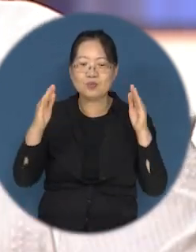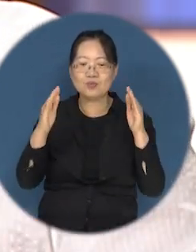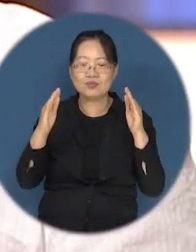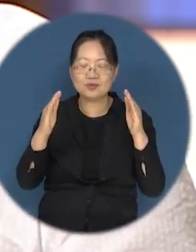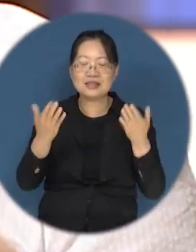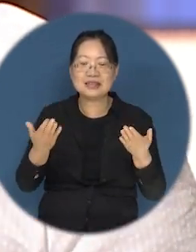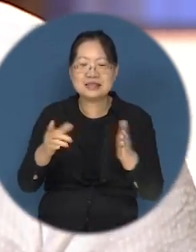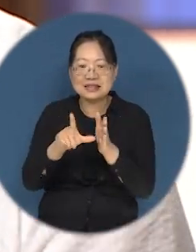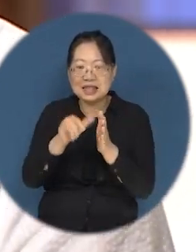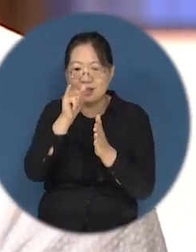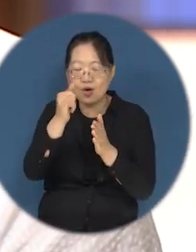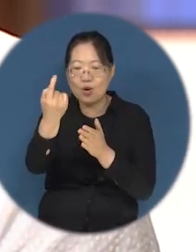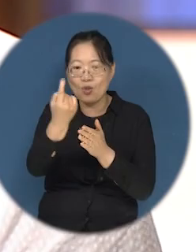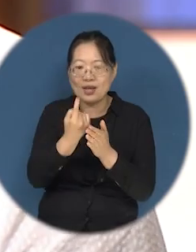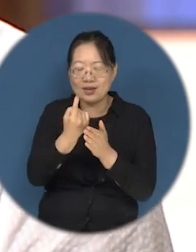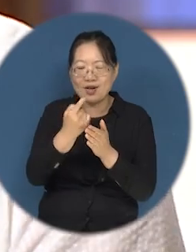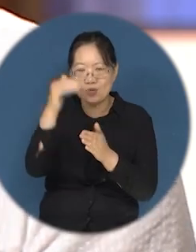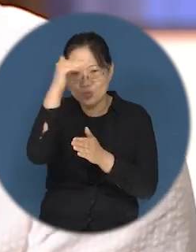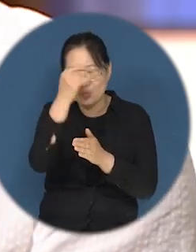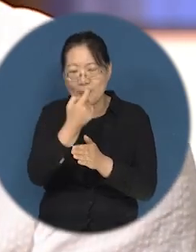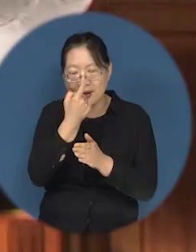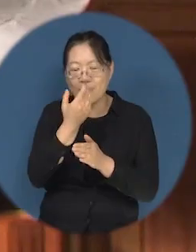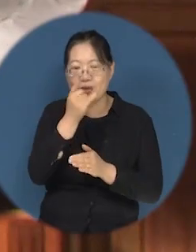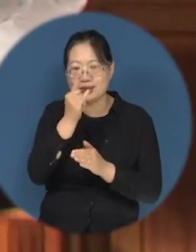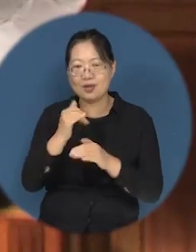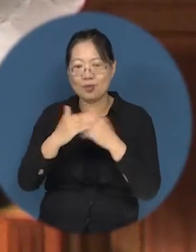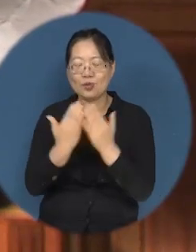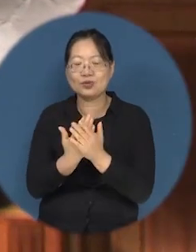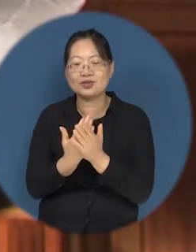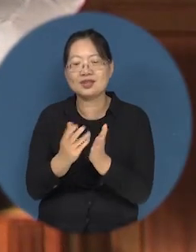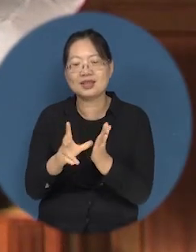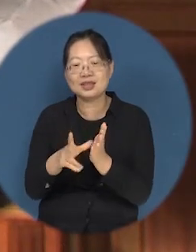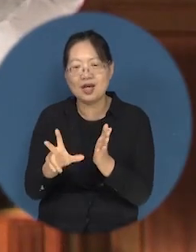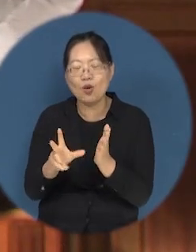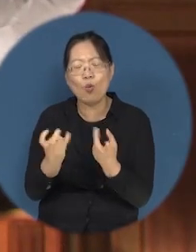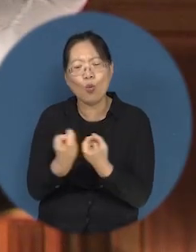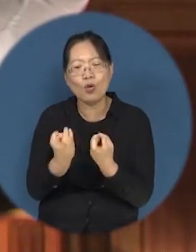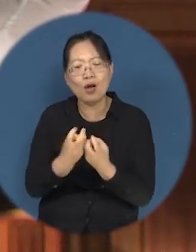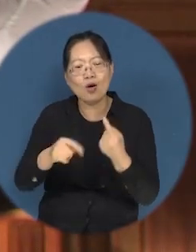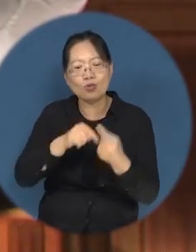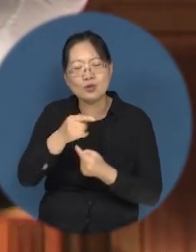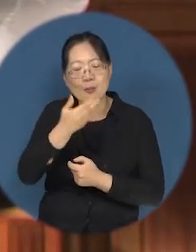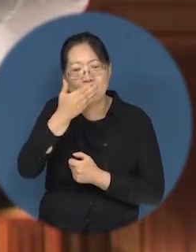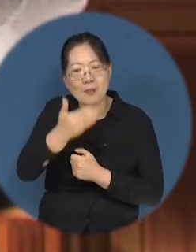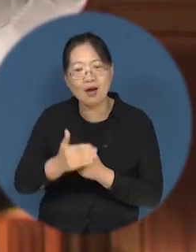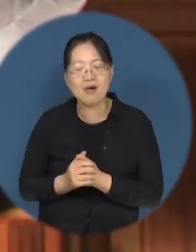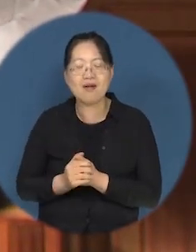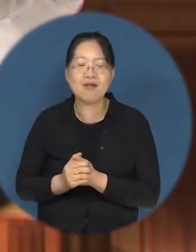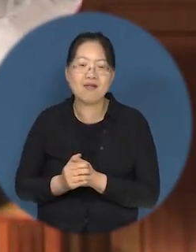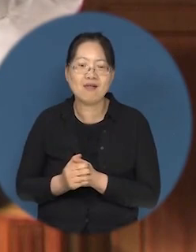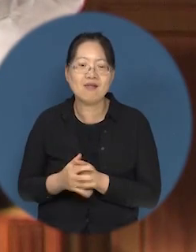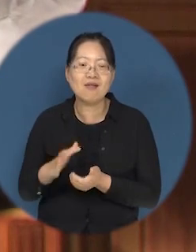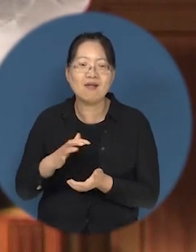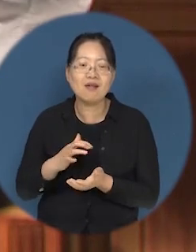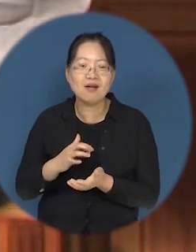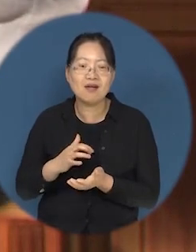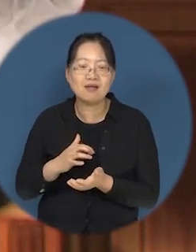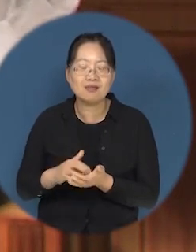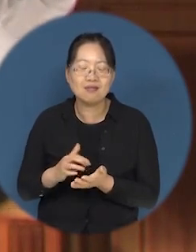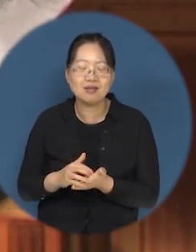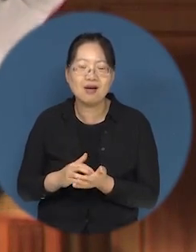그 와서 견학을 할 수가 있습니다. 그러면 이제 모든 자료 이걸 어떻게 운영을 하는 거고 그다음에